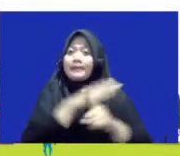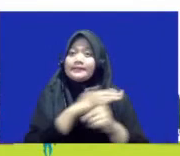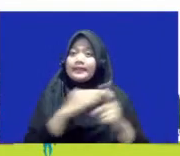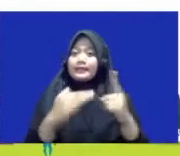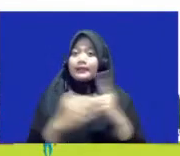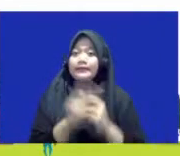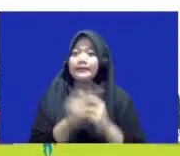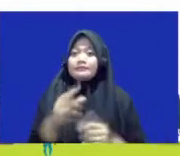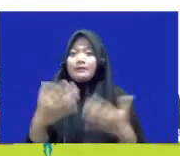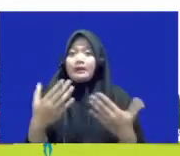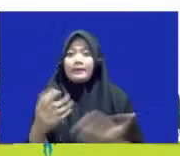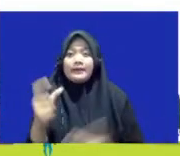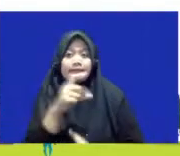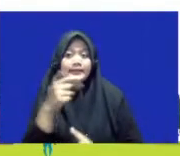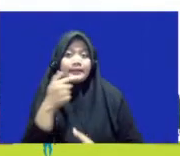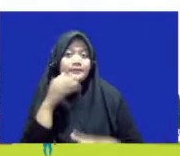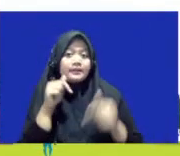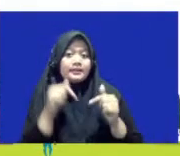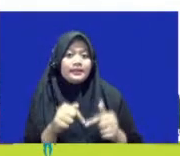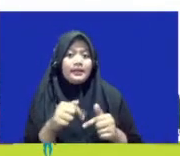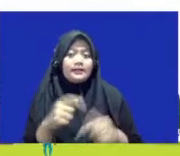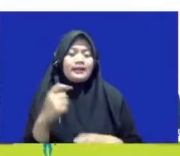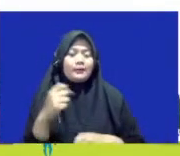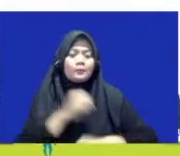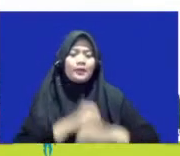seperti itu yang dilakukan oleh Kementerian Sosial.